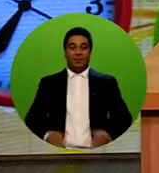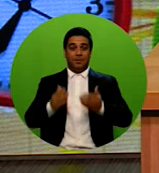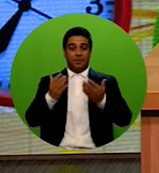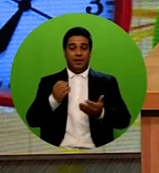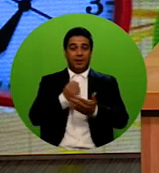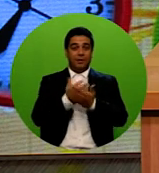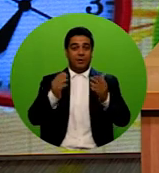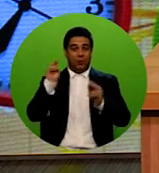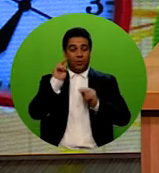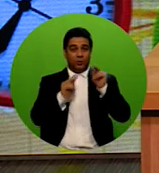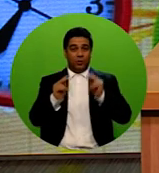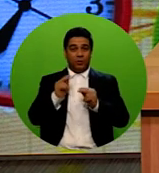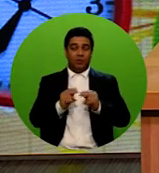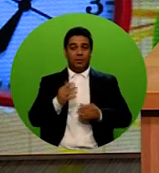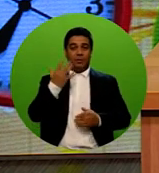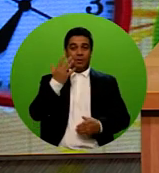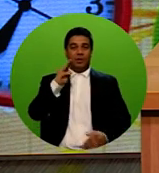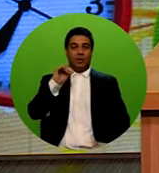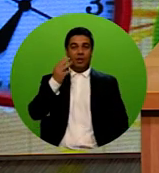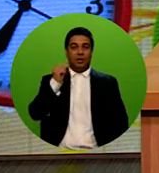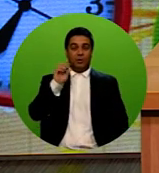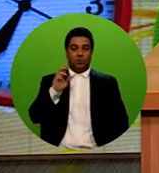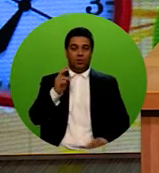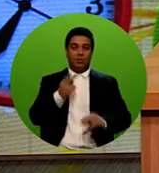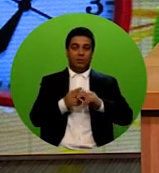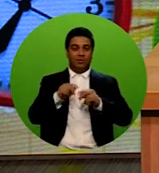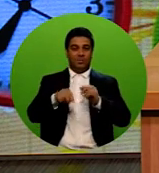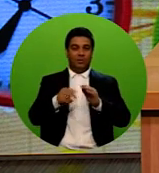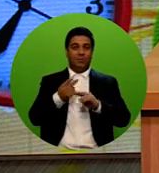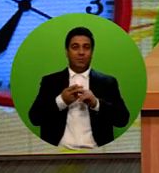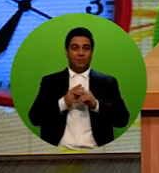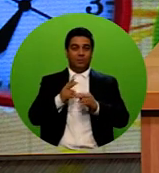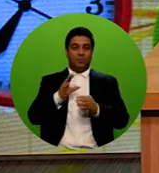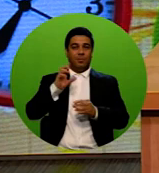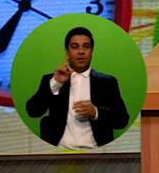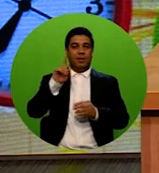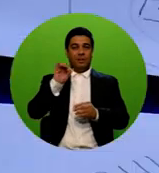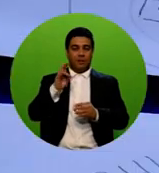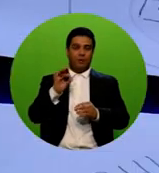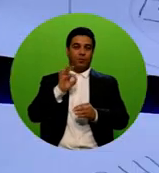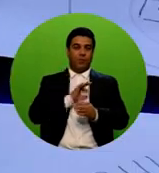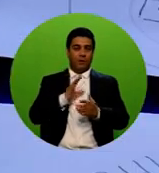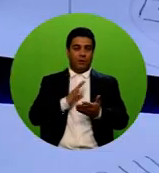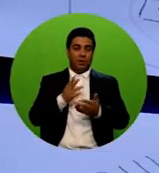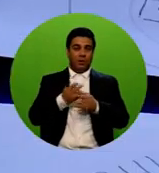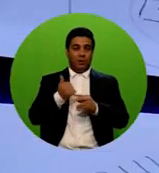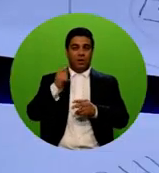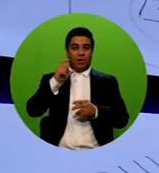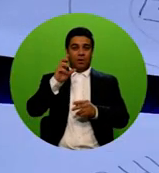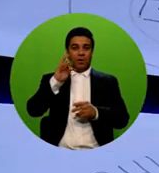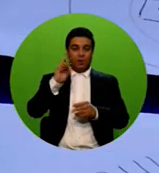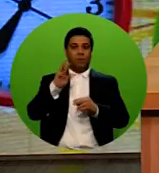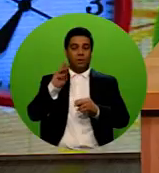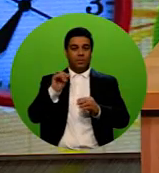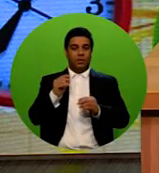Mana aziz o'quvchilar, 5 ta tashabbusga taalluqli bo'lgan belgilardan foydalanib, emblemani